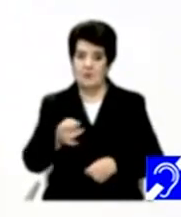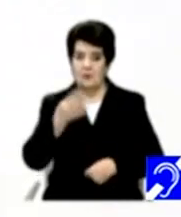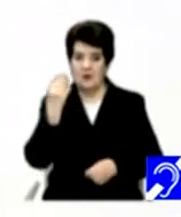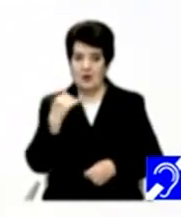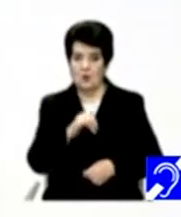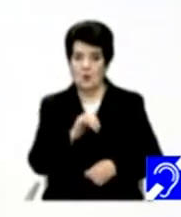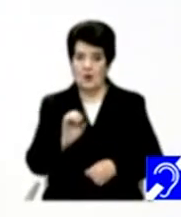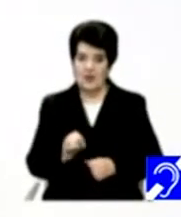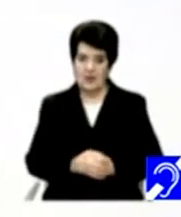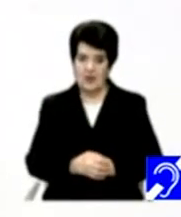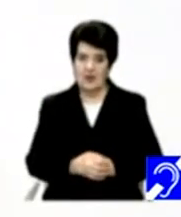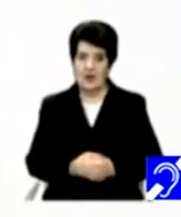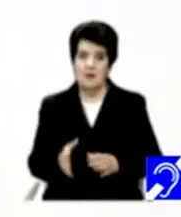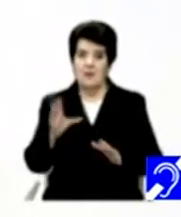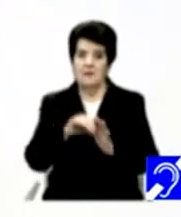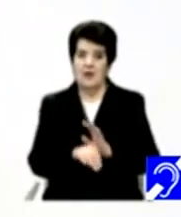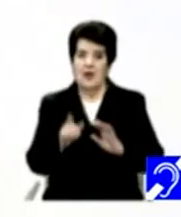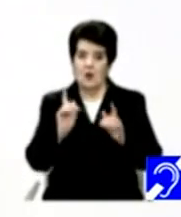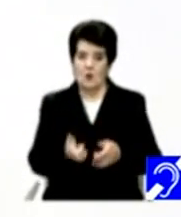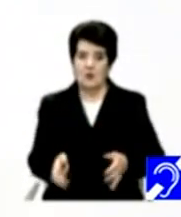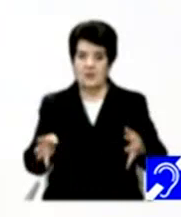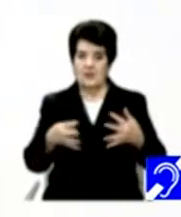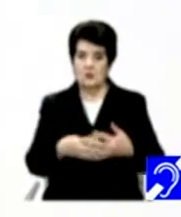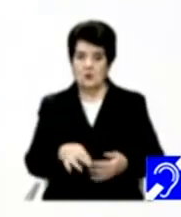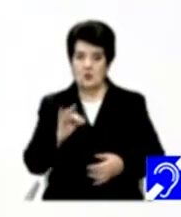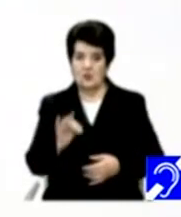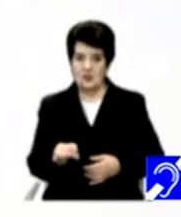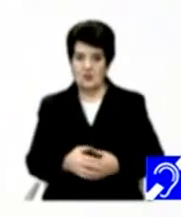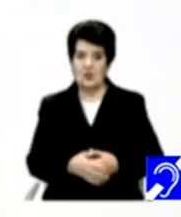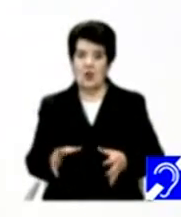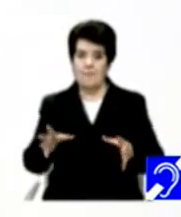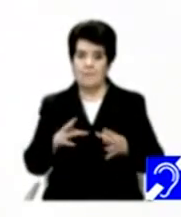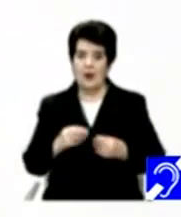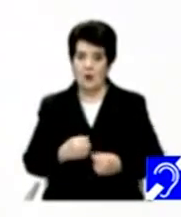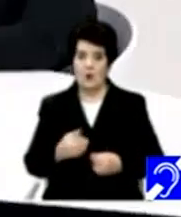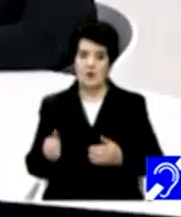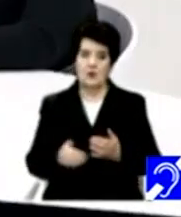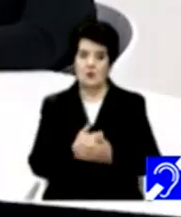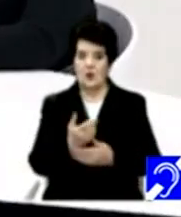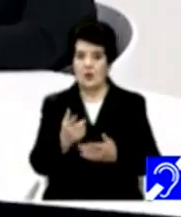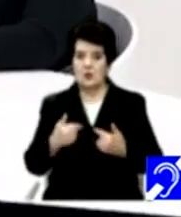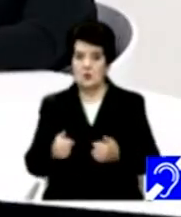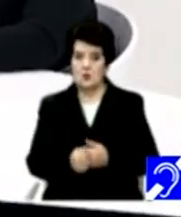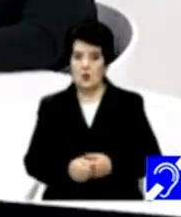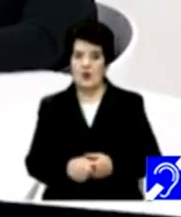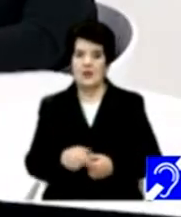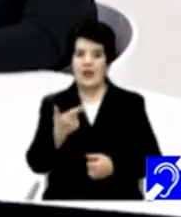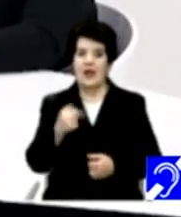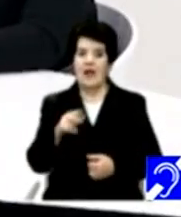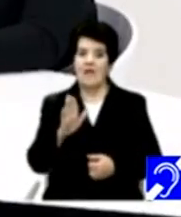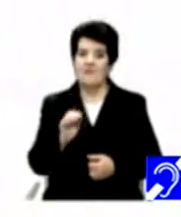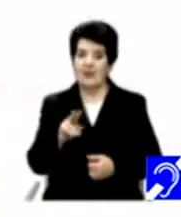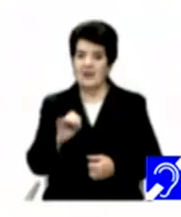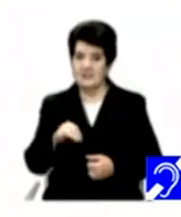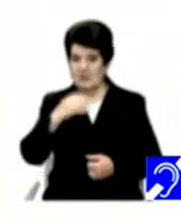Uniunea Europeană, despre implementarea acordului de asociere și am gândit împreună noi zone. La rândul său, Natalia Gavrilița